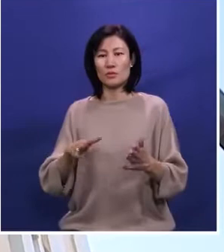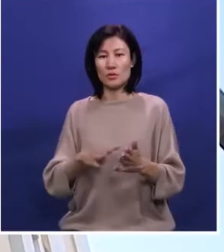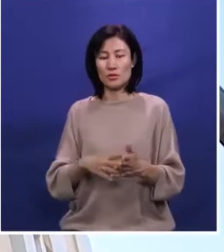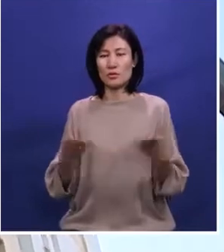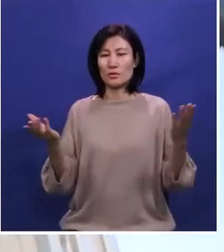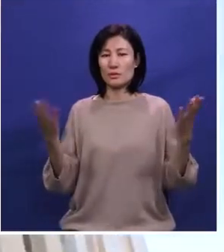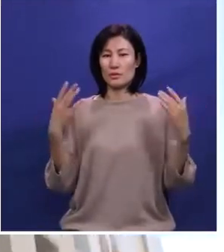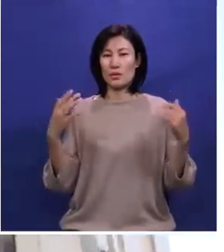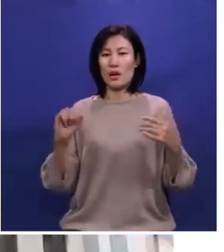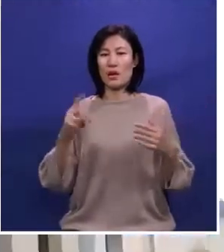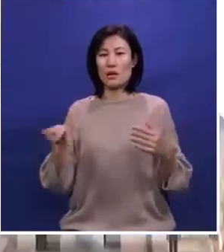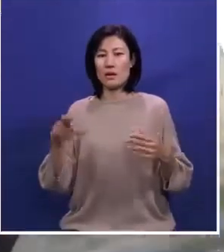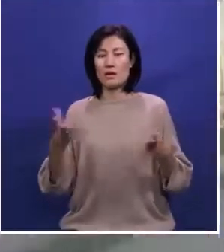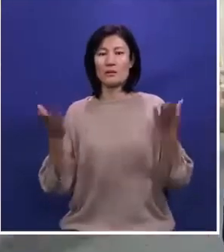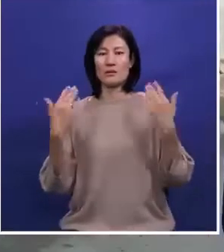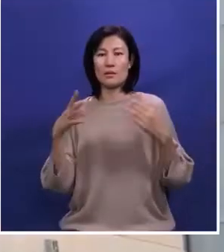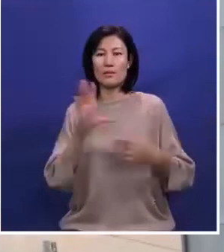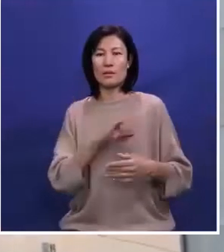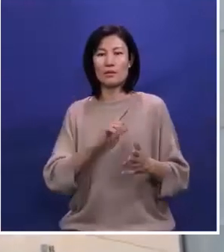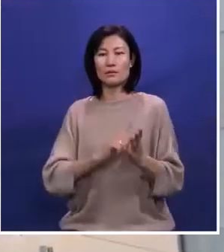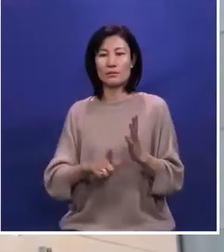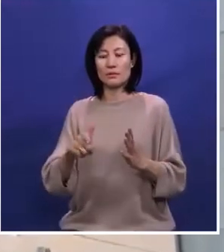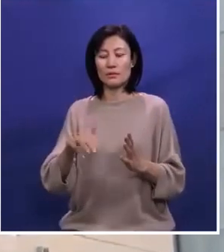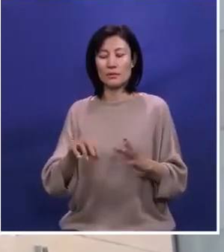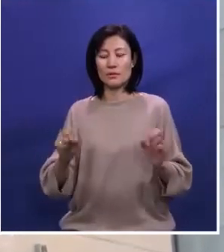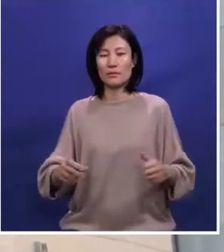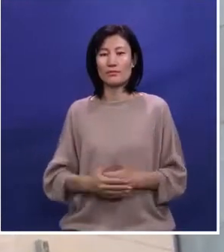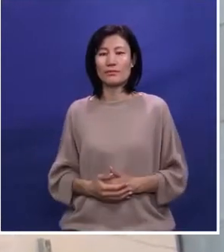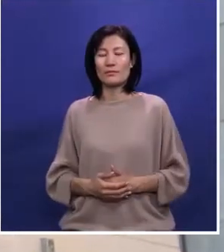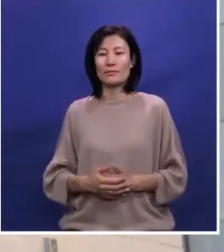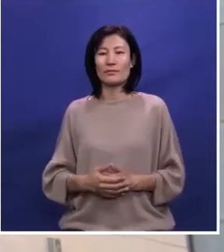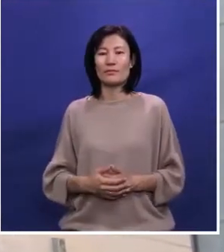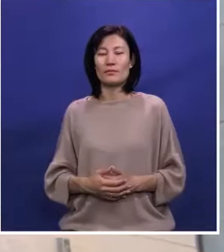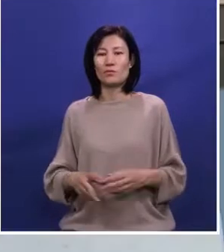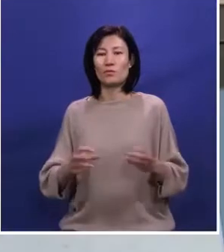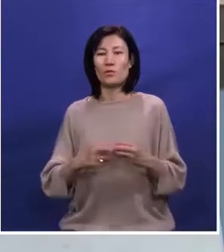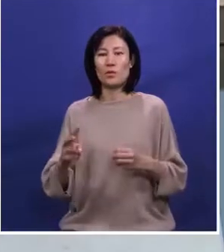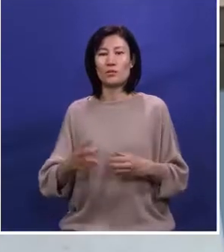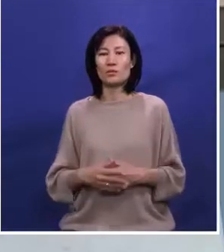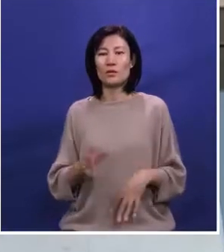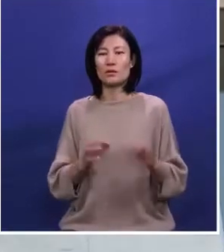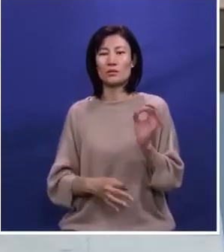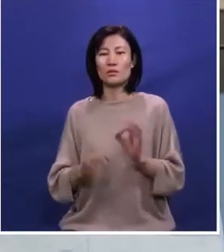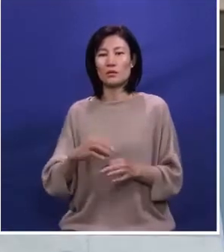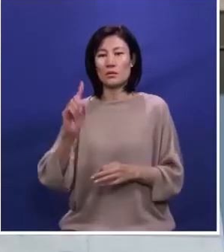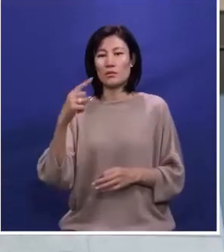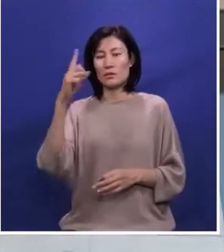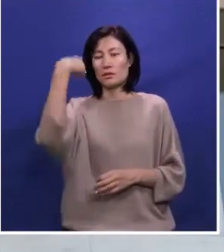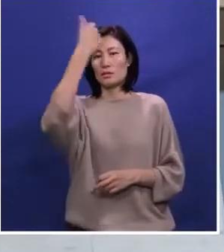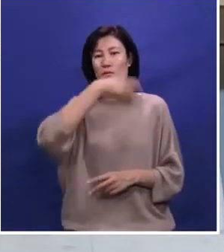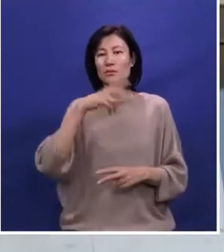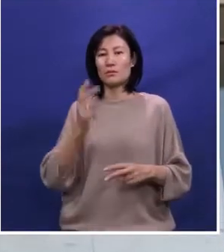саябақ, алаң және аллеялар бар. Оның ішінде 70 гектарға жуық аумаққа жайғасқан 13 нысанның құрылысы бір жылда